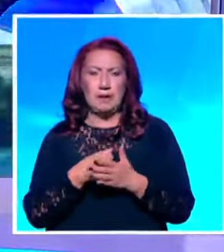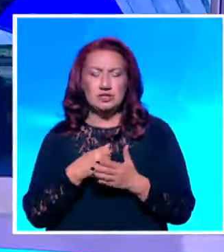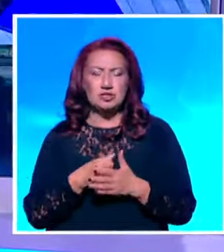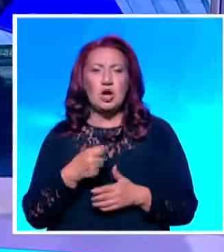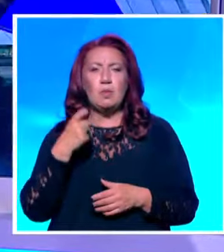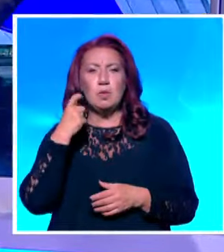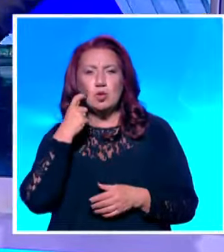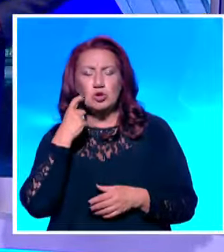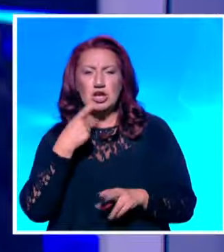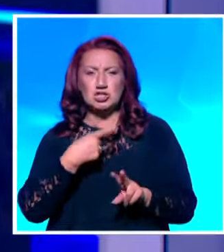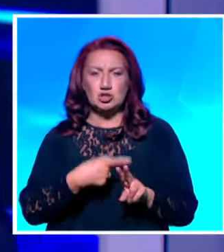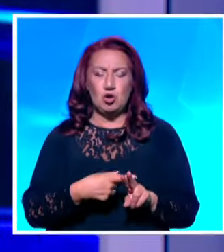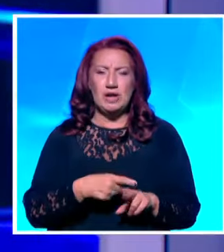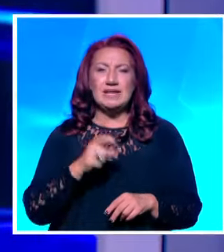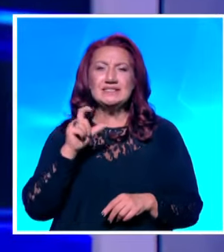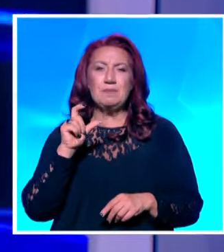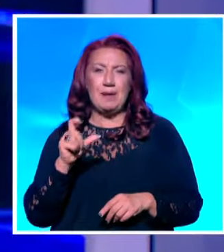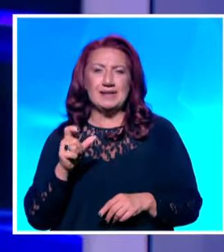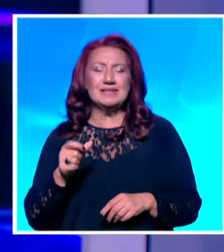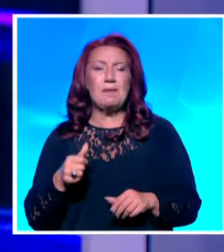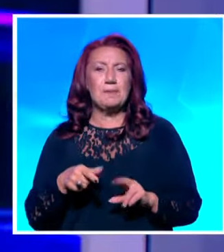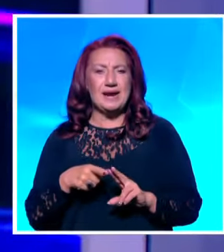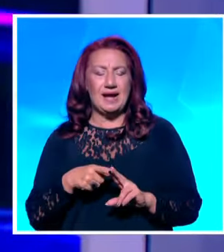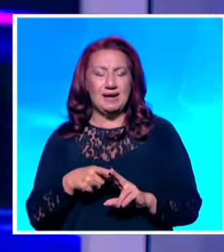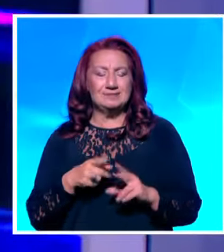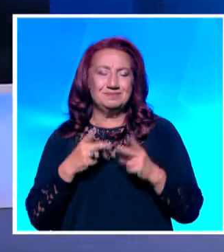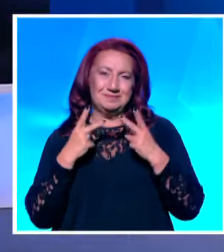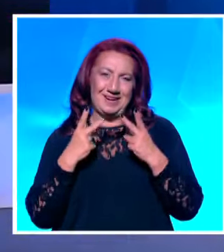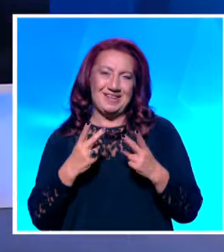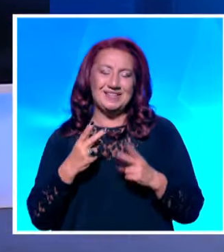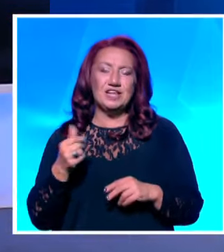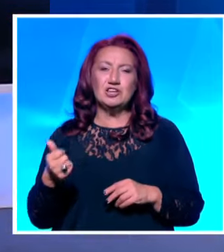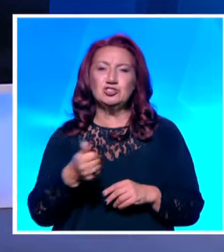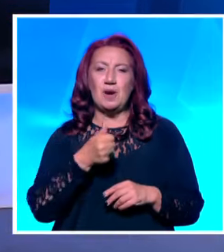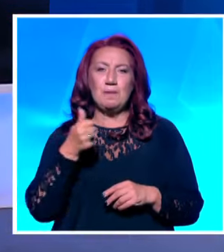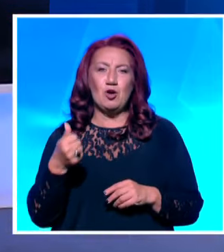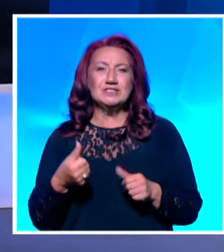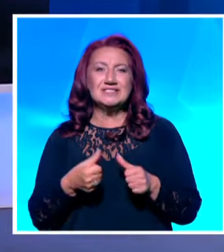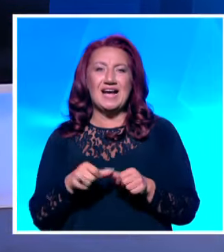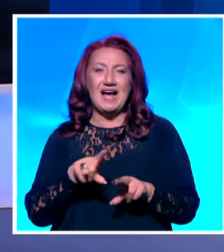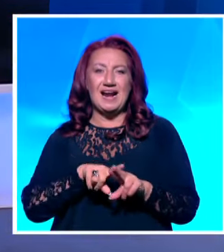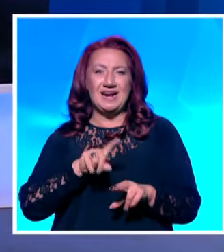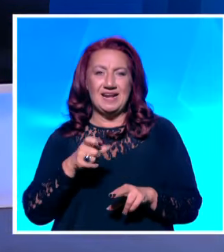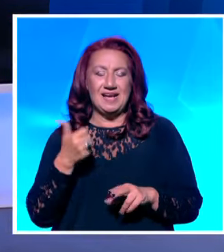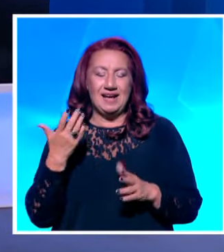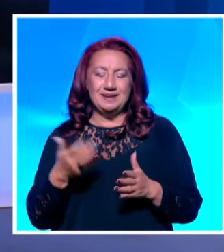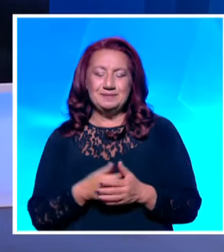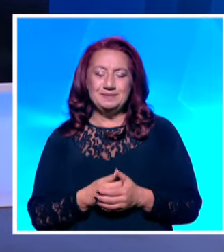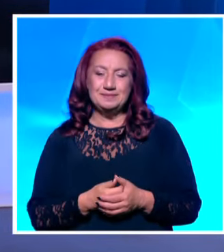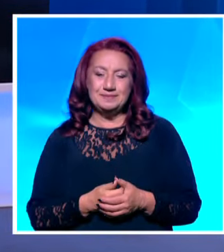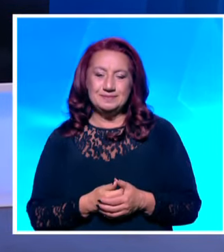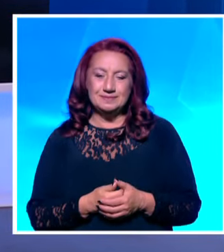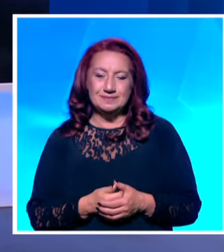Пряко по ринг. Шампионската лига отново е тук. Насладете се. Благодарим ти, Илия Илиев, за студио Шампионска